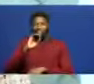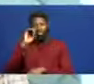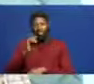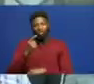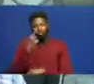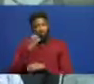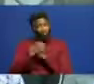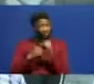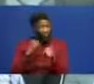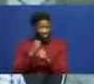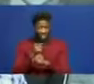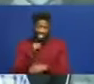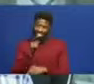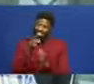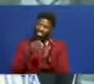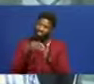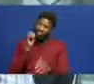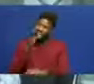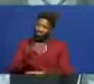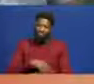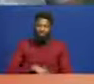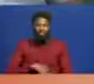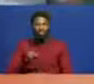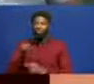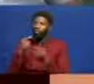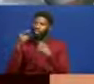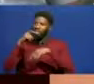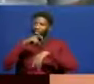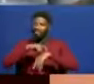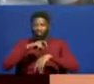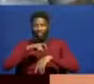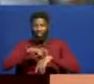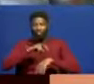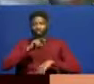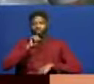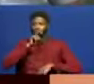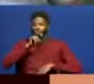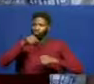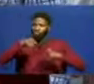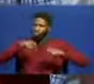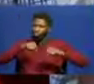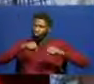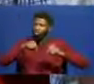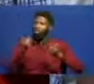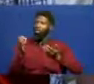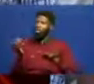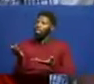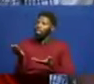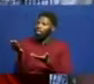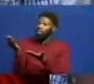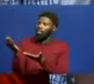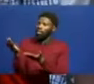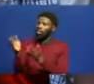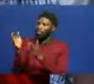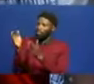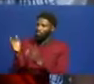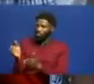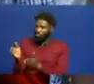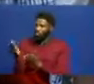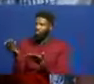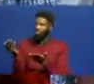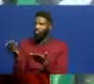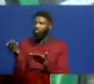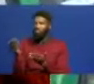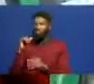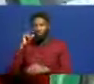juu sana. Chelugui was speaking during the handing over of a three-wheeler motorcycle to a tuk-tuk operator in Mombasa County, who was gifted